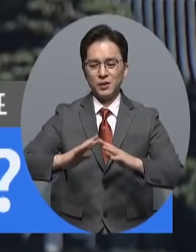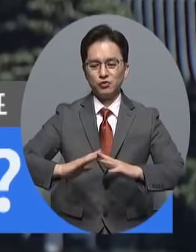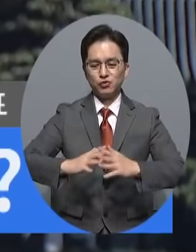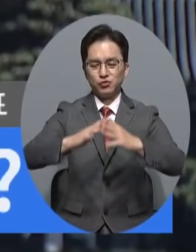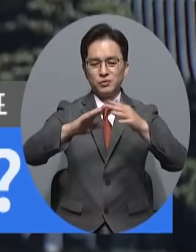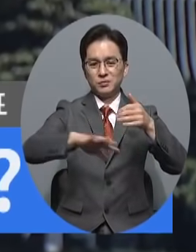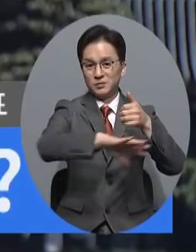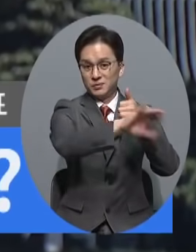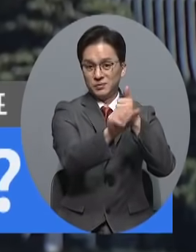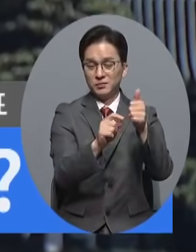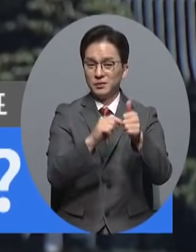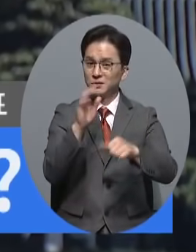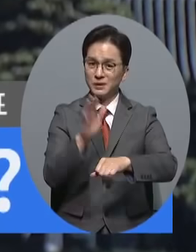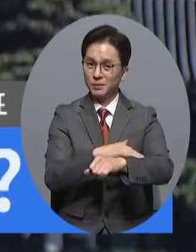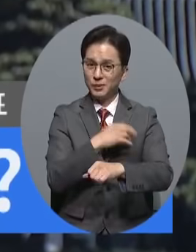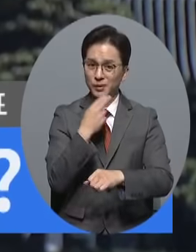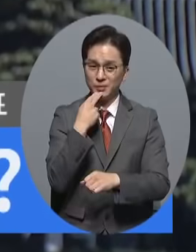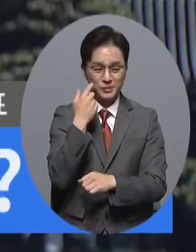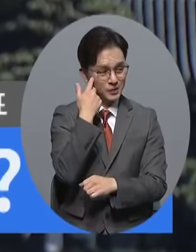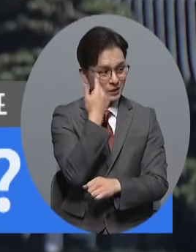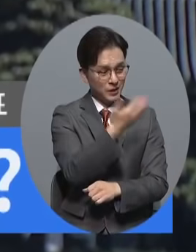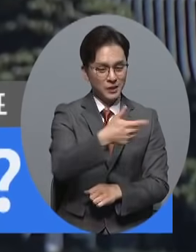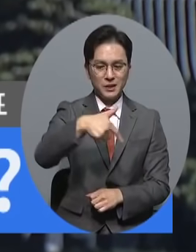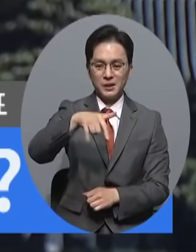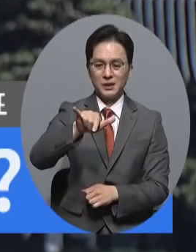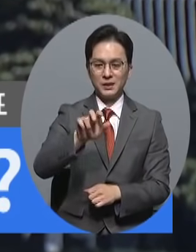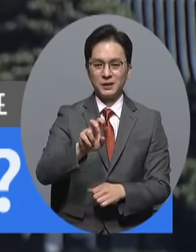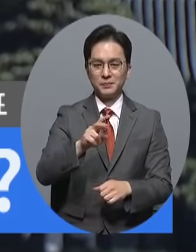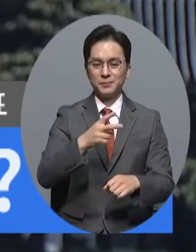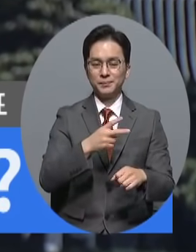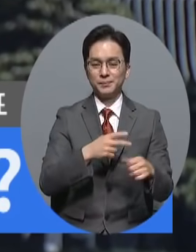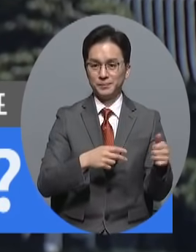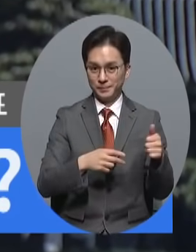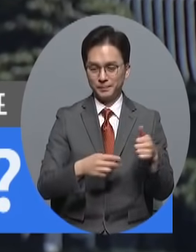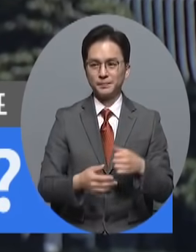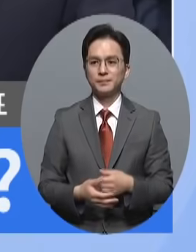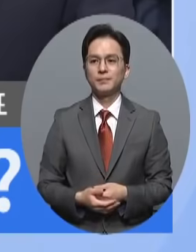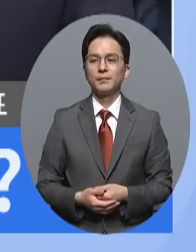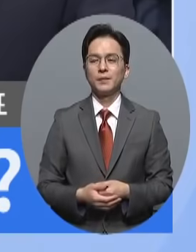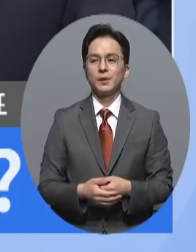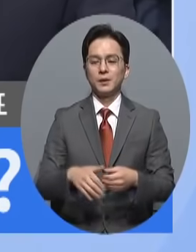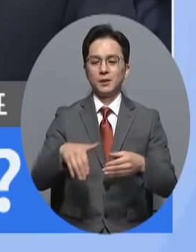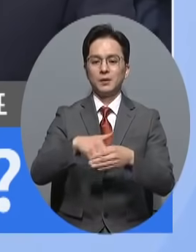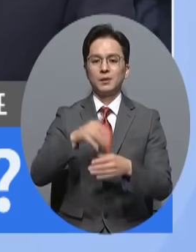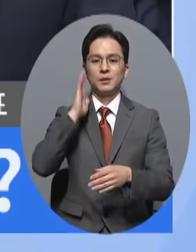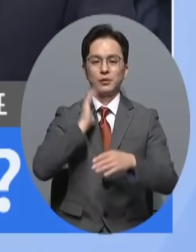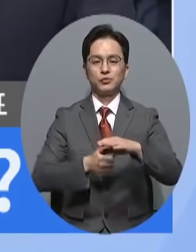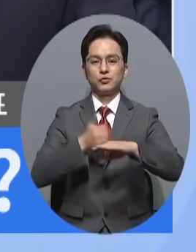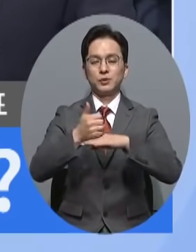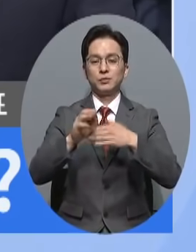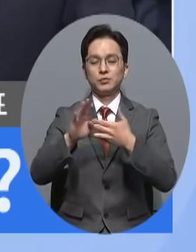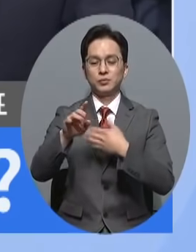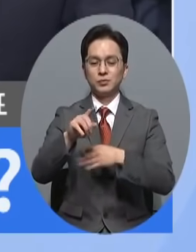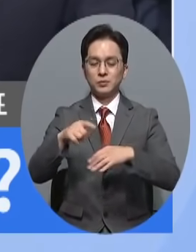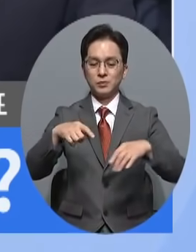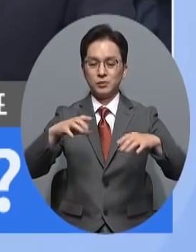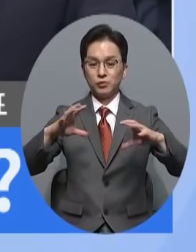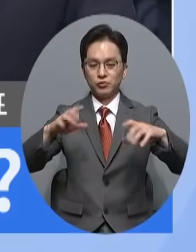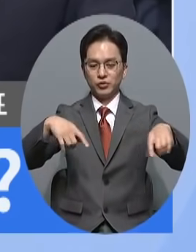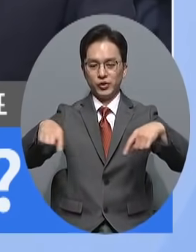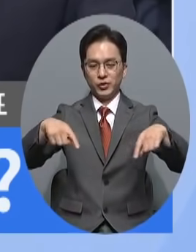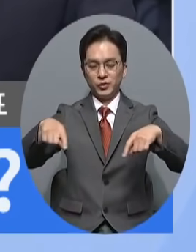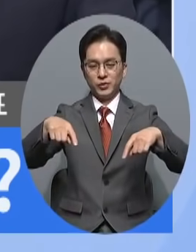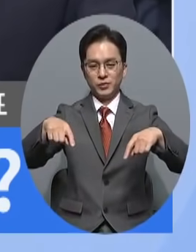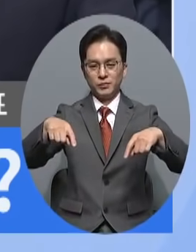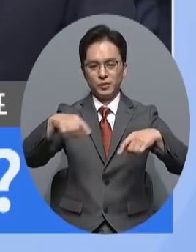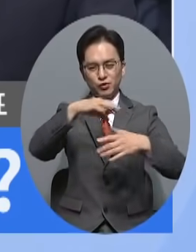정부의 가장 뭐 국민 여론에 의하면 가장 좀 실정이 부동산이다 이렇게들 이야기하고 있고 여기에 이제 이